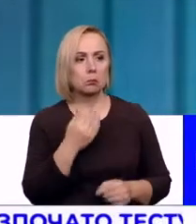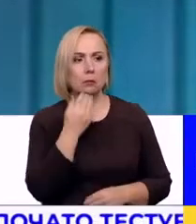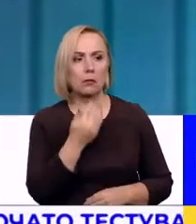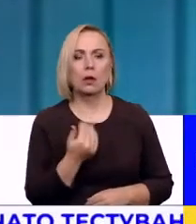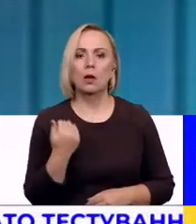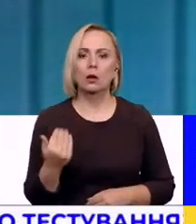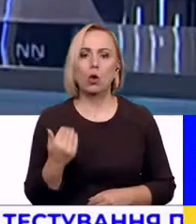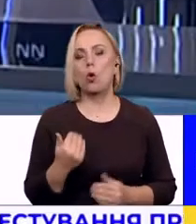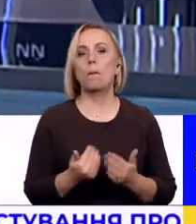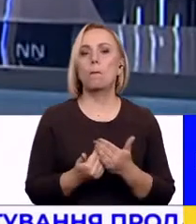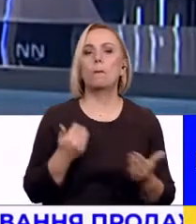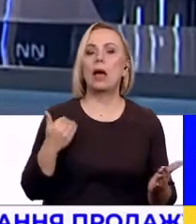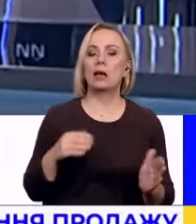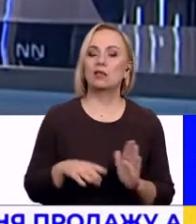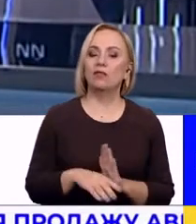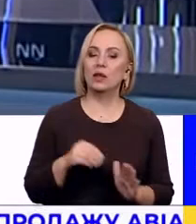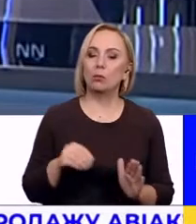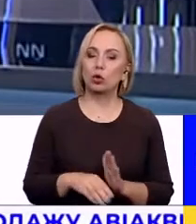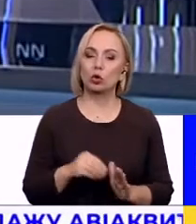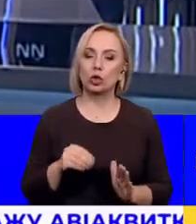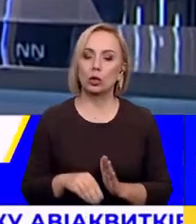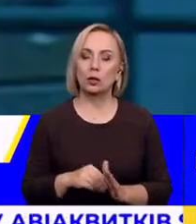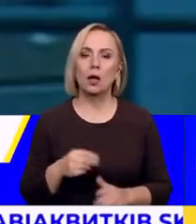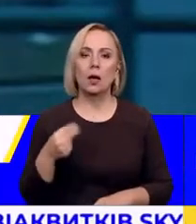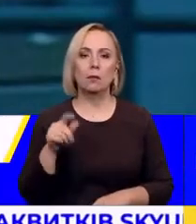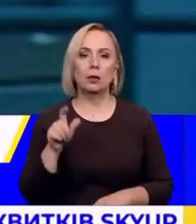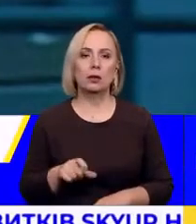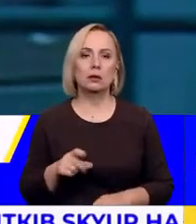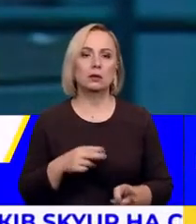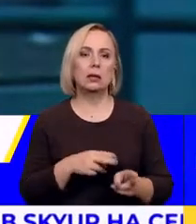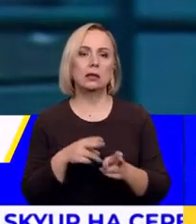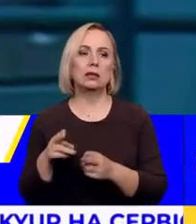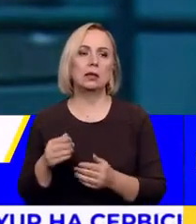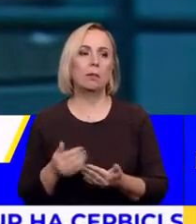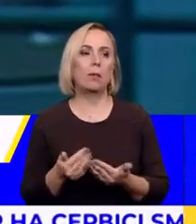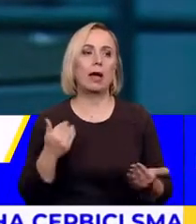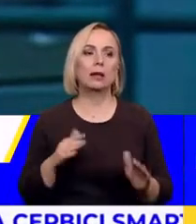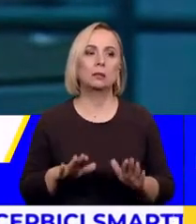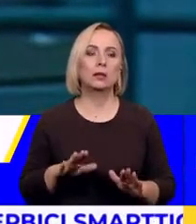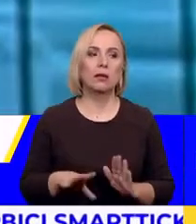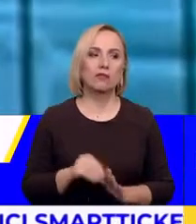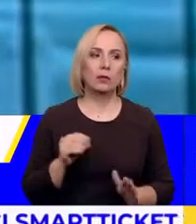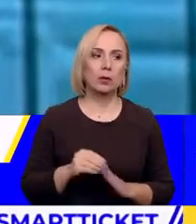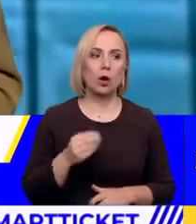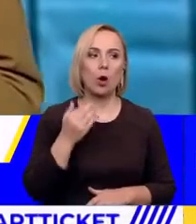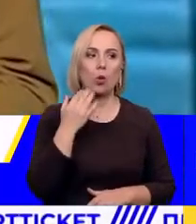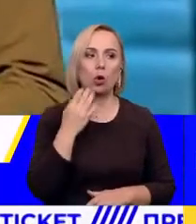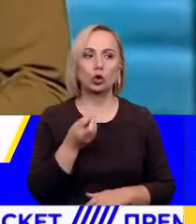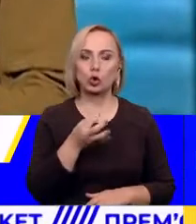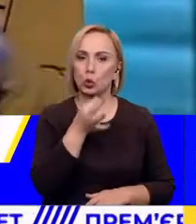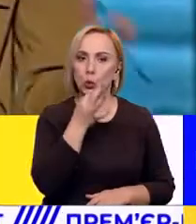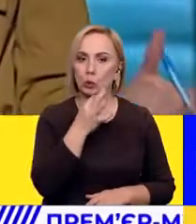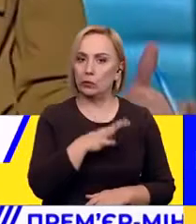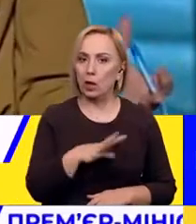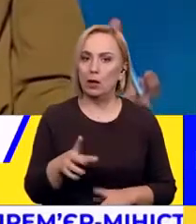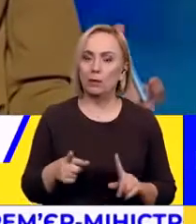його передвиборча, як правильно сказати, пам'ятаєте, президент їздив перед місцевими виборами, коли тільки в нас ще не було навіть першого туру,